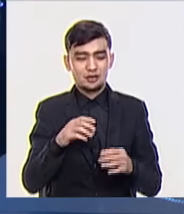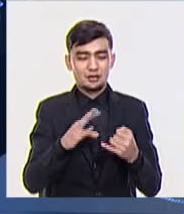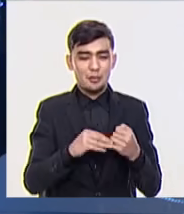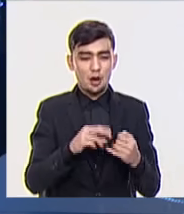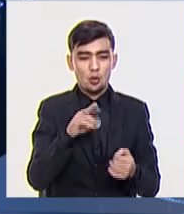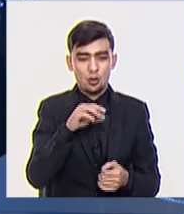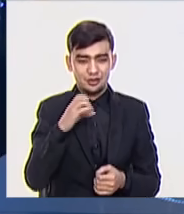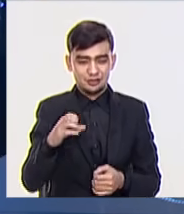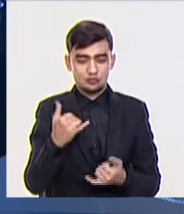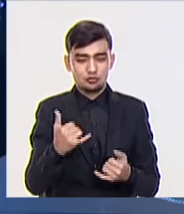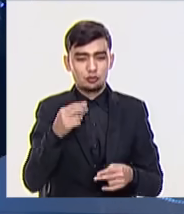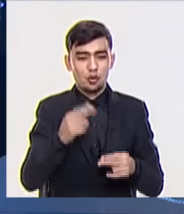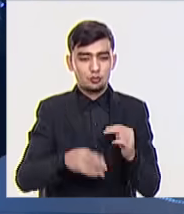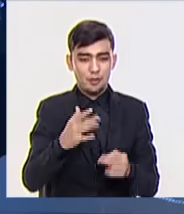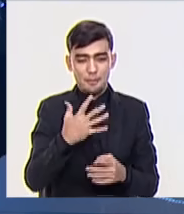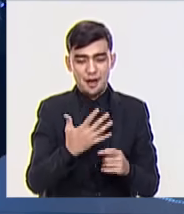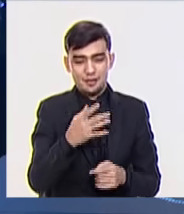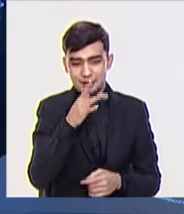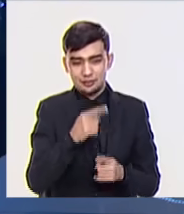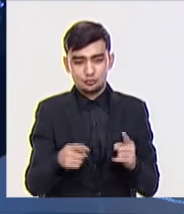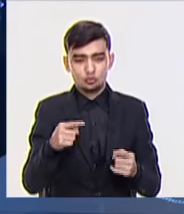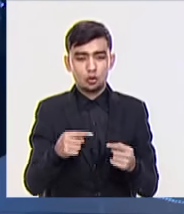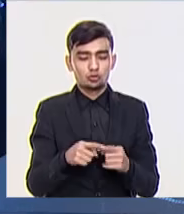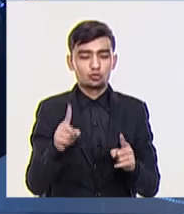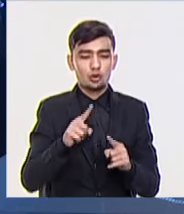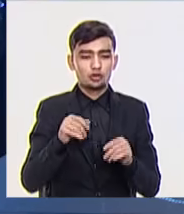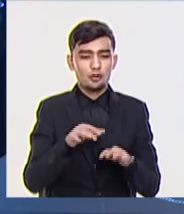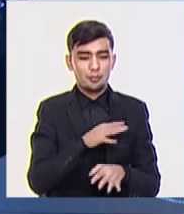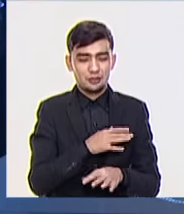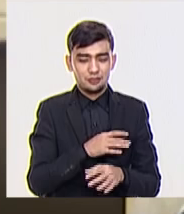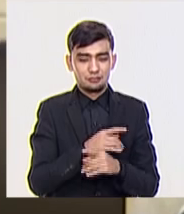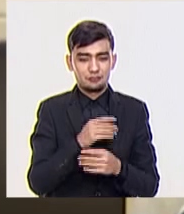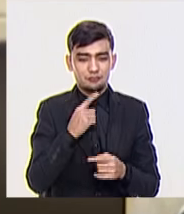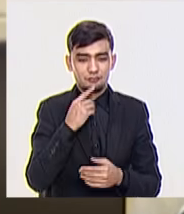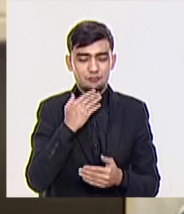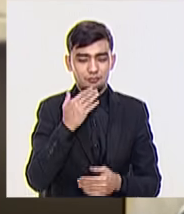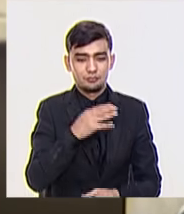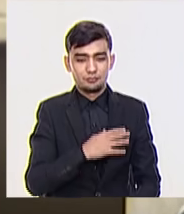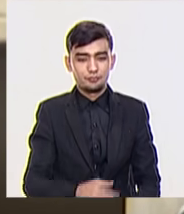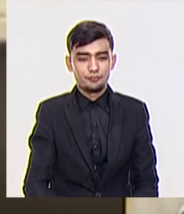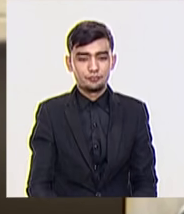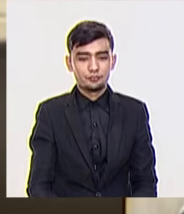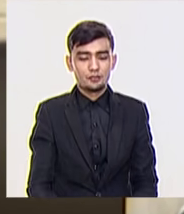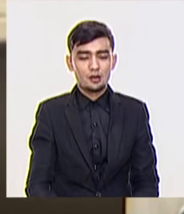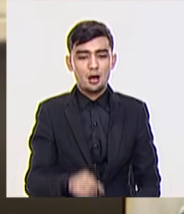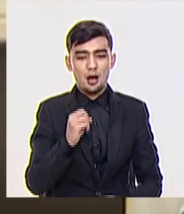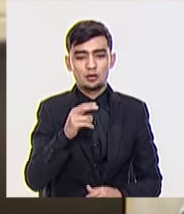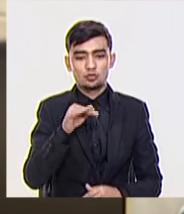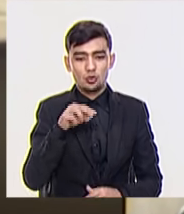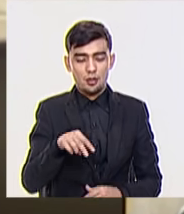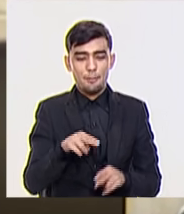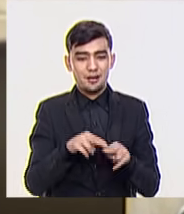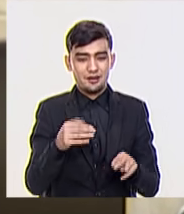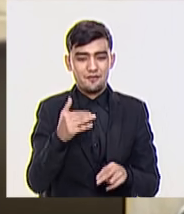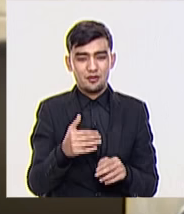биыл аяқталады. 5 жыл ішінде нақты не шешілді деген сауал жолдады. Ақжол партиясы үкіметтің